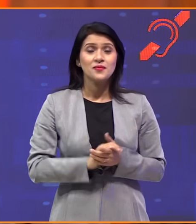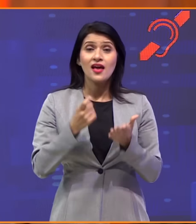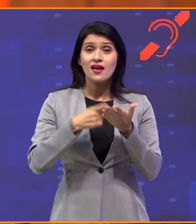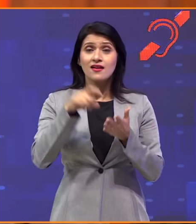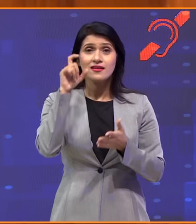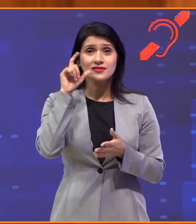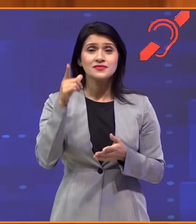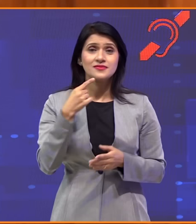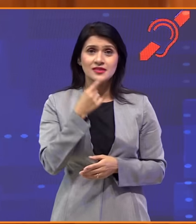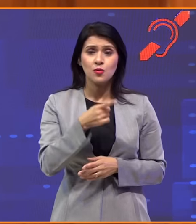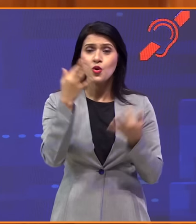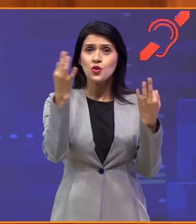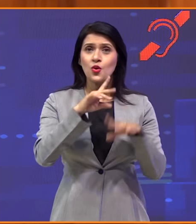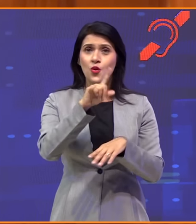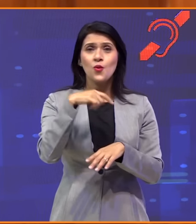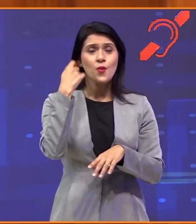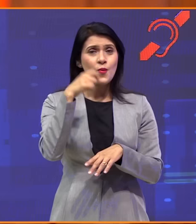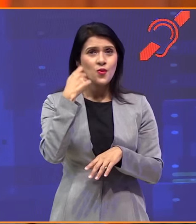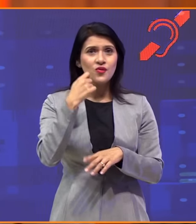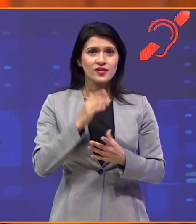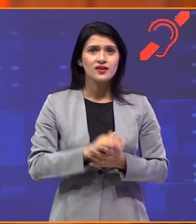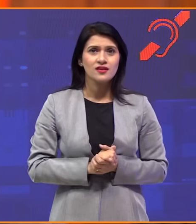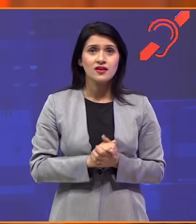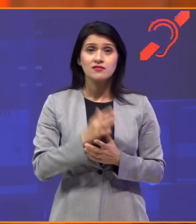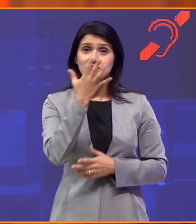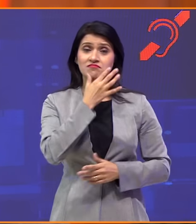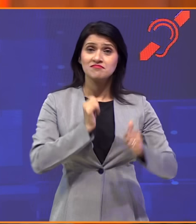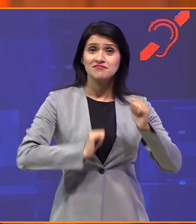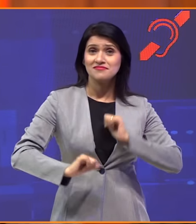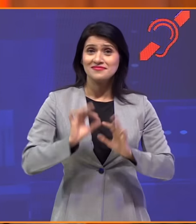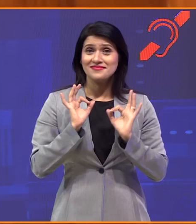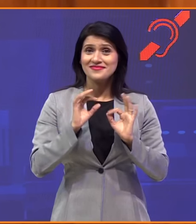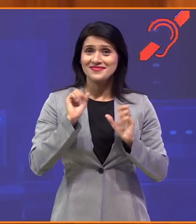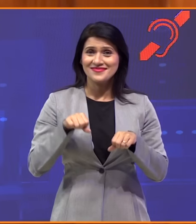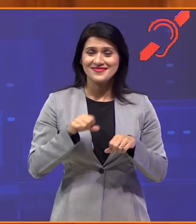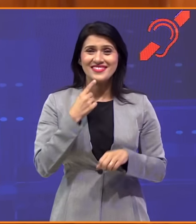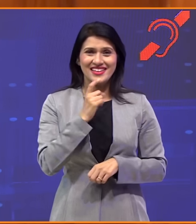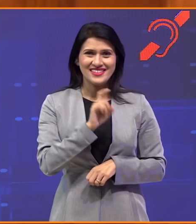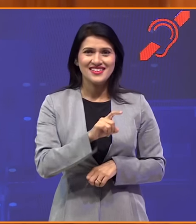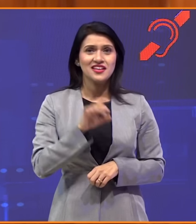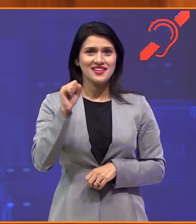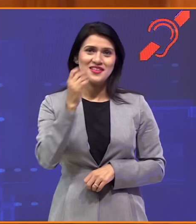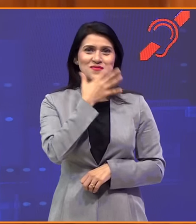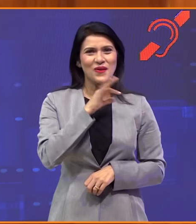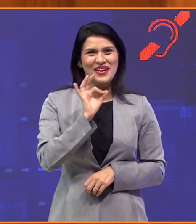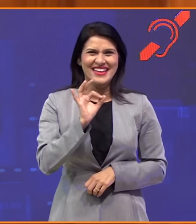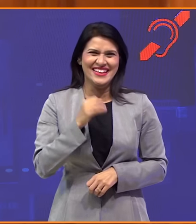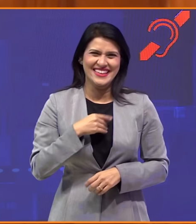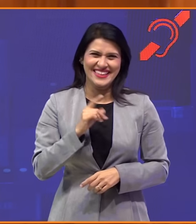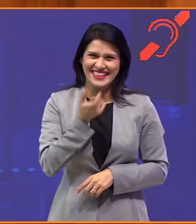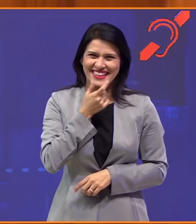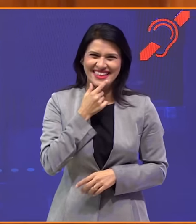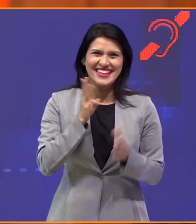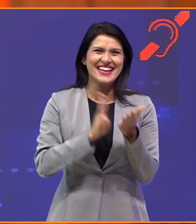फिल्म आ रही है इसमें काफी गुड लुकिंग है आपने सुना है हां बहुत सुंदर हूं